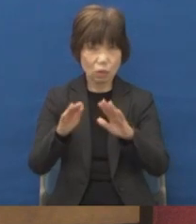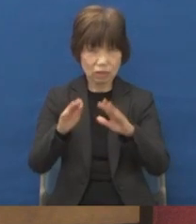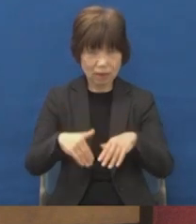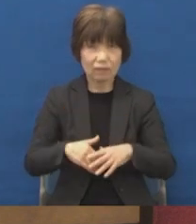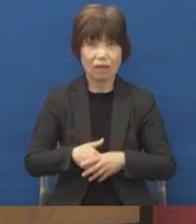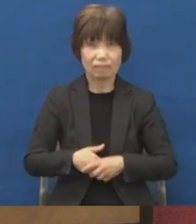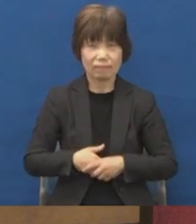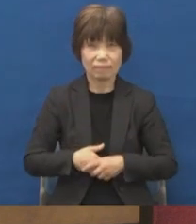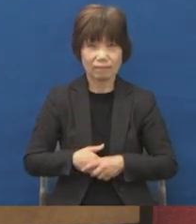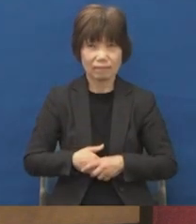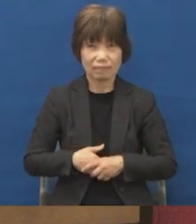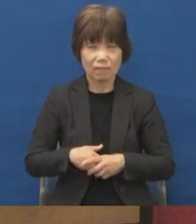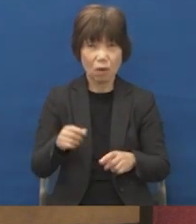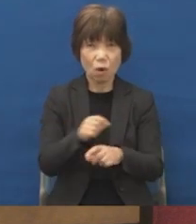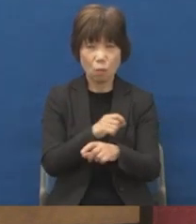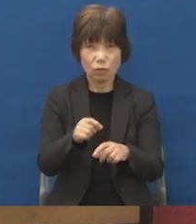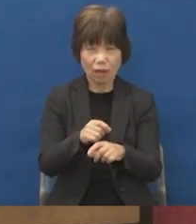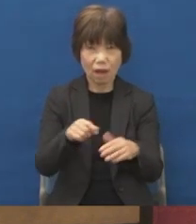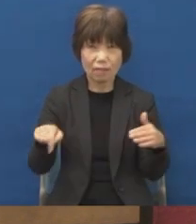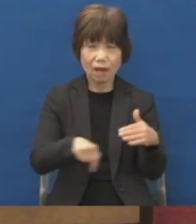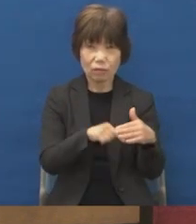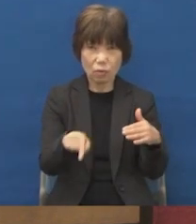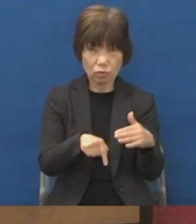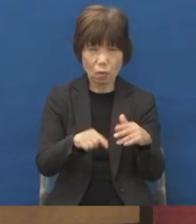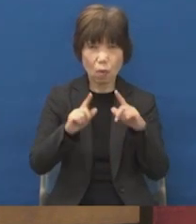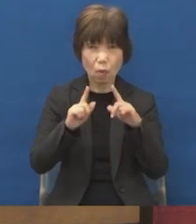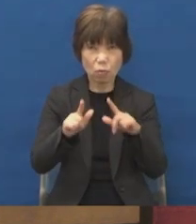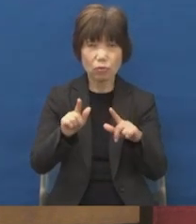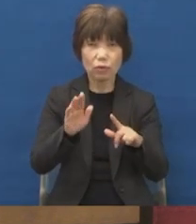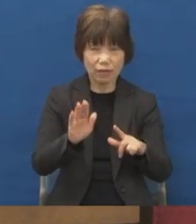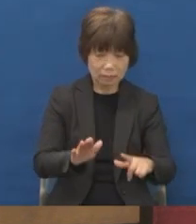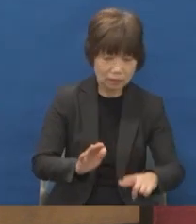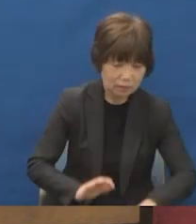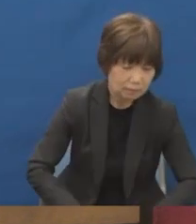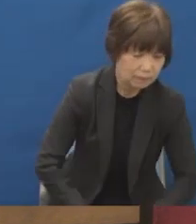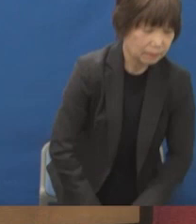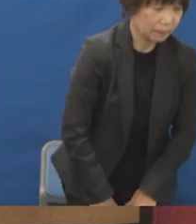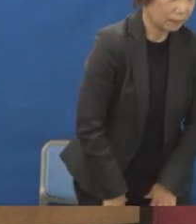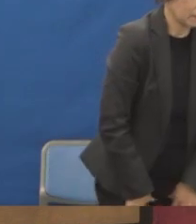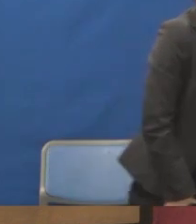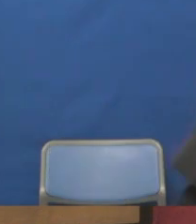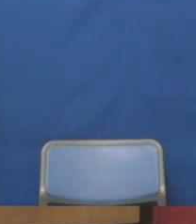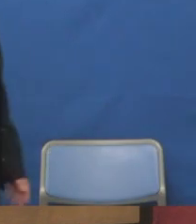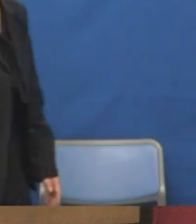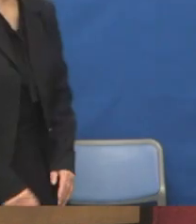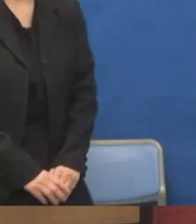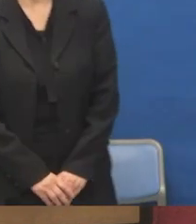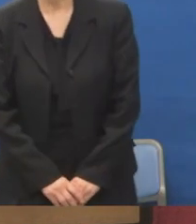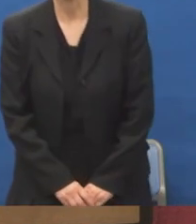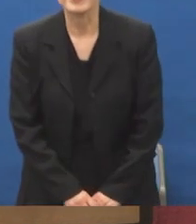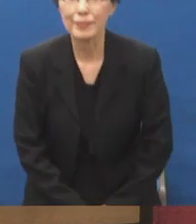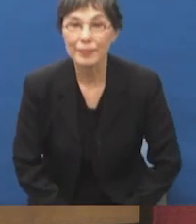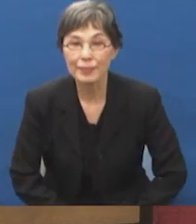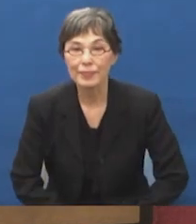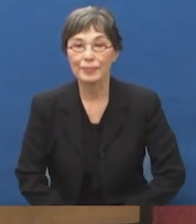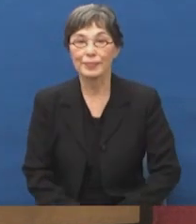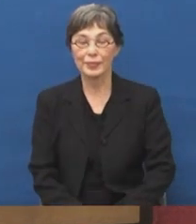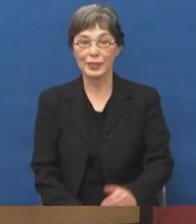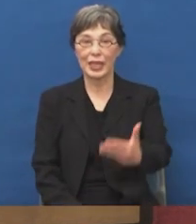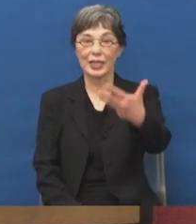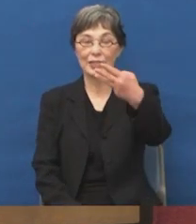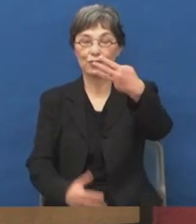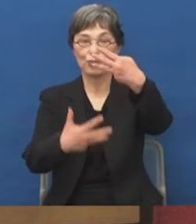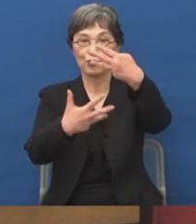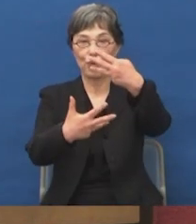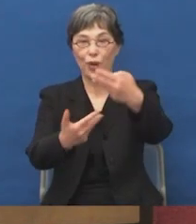ました主な事項とその結果をご報告申し上げます。本委員会といたしましては、3月8日の本会議において